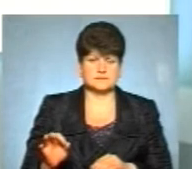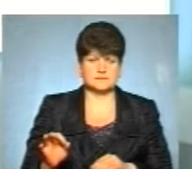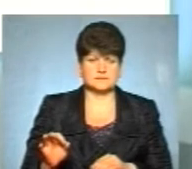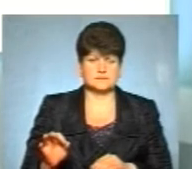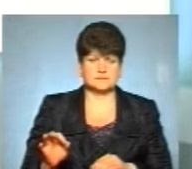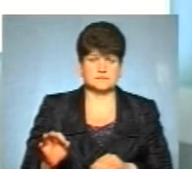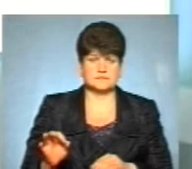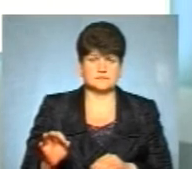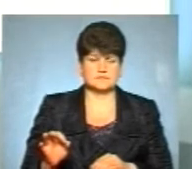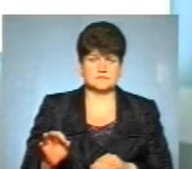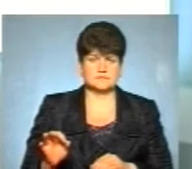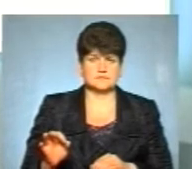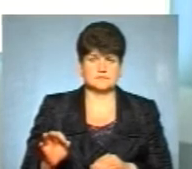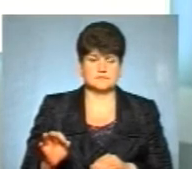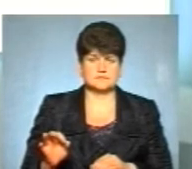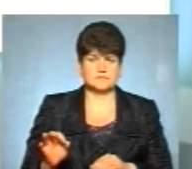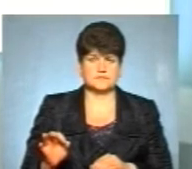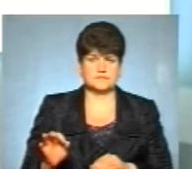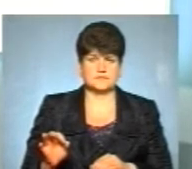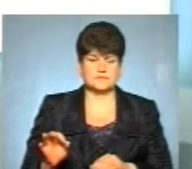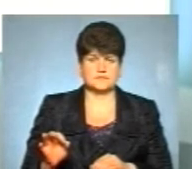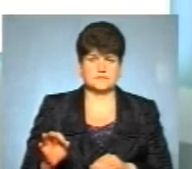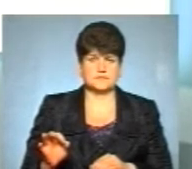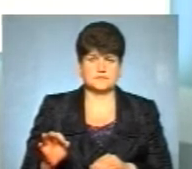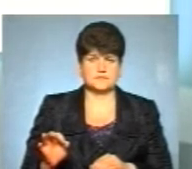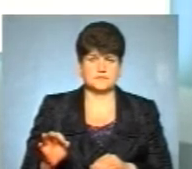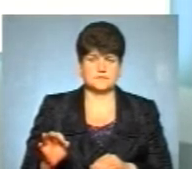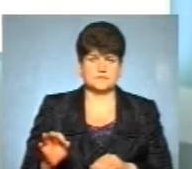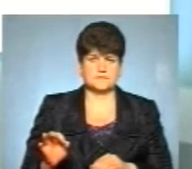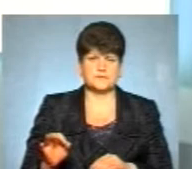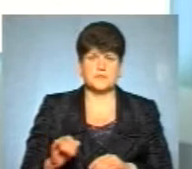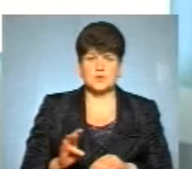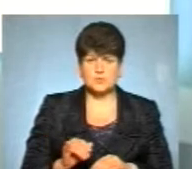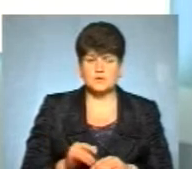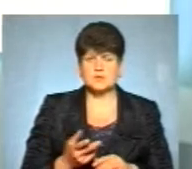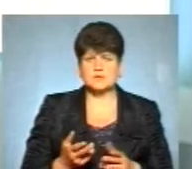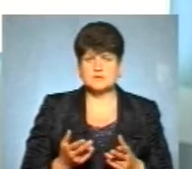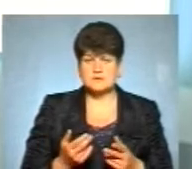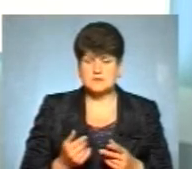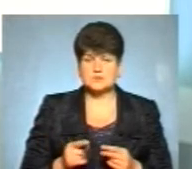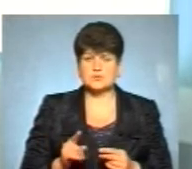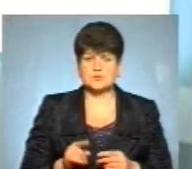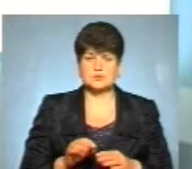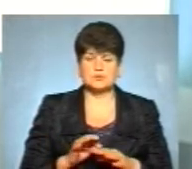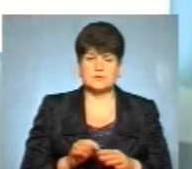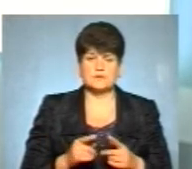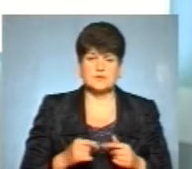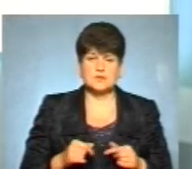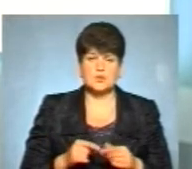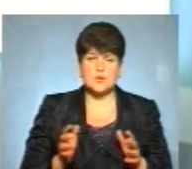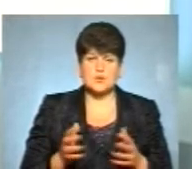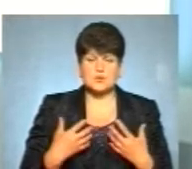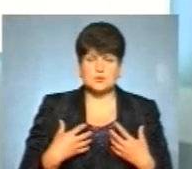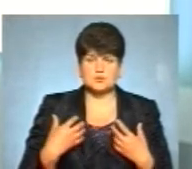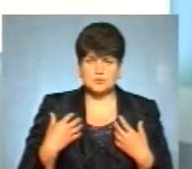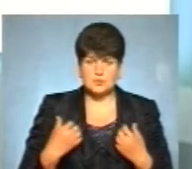державного атестаційного екзамену, тобто зовнішнього незалежного оцінювання. Ну і, звісно, що стосується відділу охорони здоров'я,